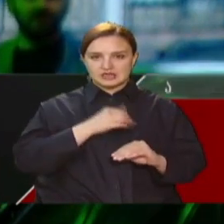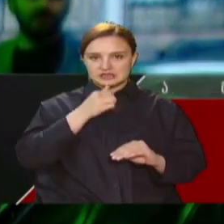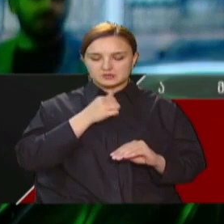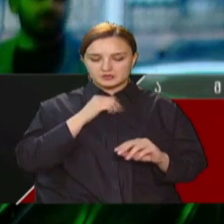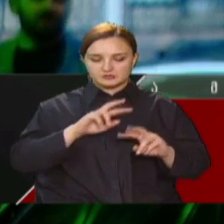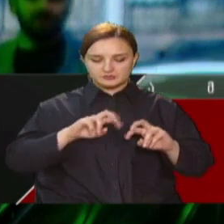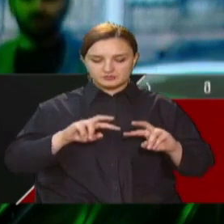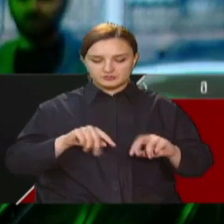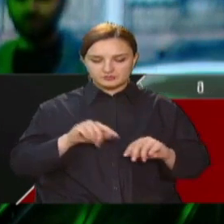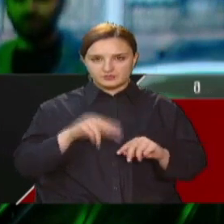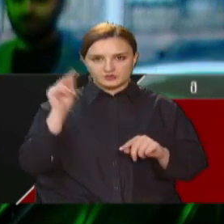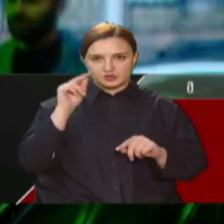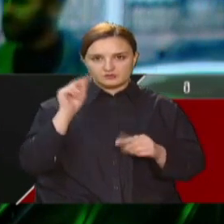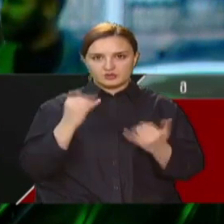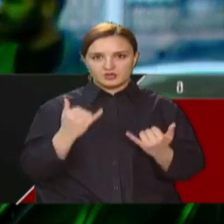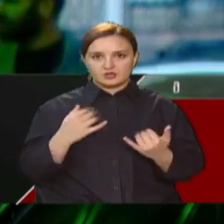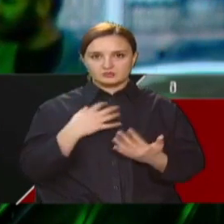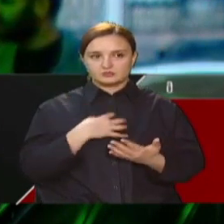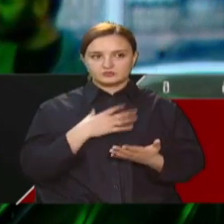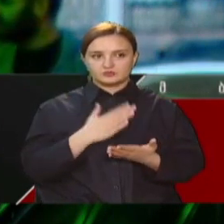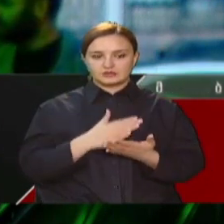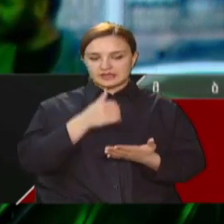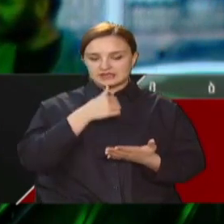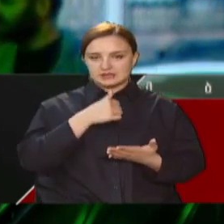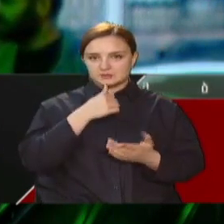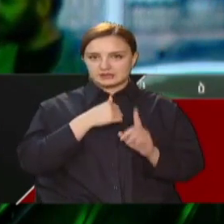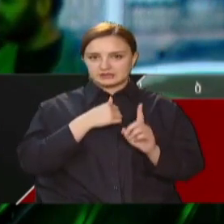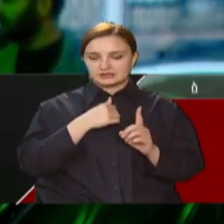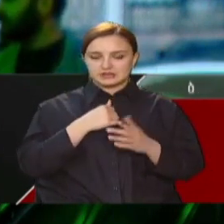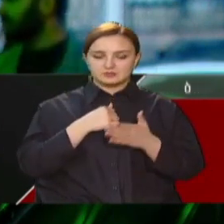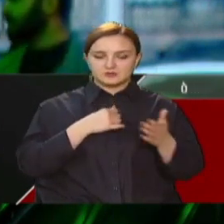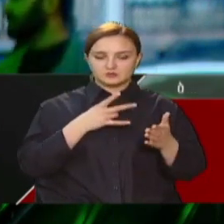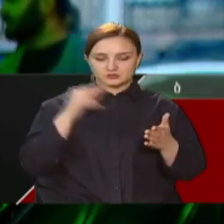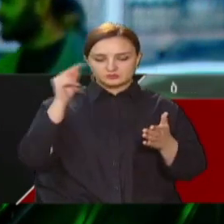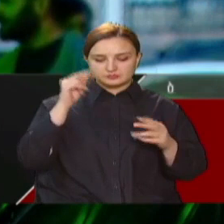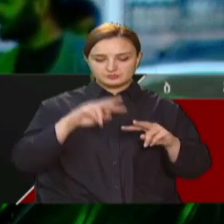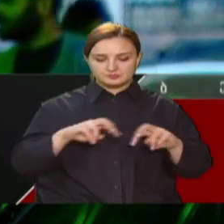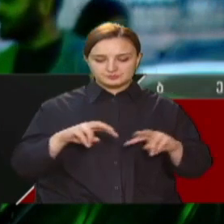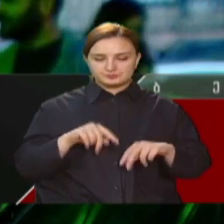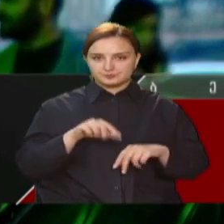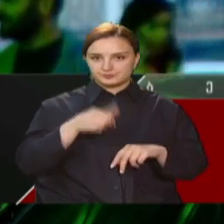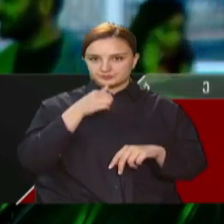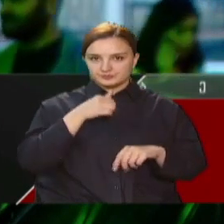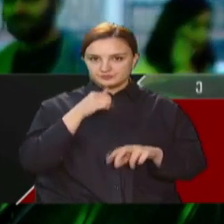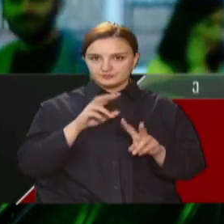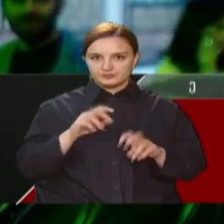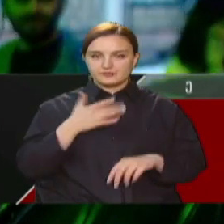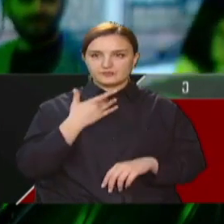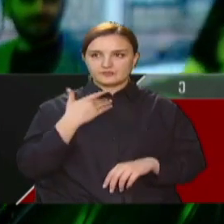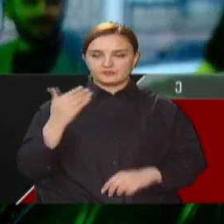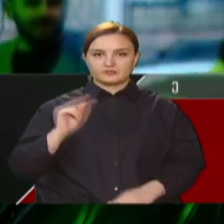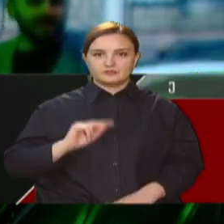დეტალურად შეესწავლათ ჩადრევანი. ახლა მნიშვნელოვანი არის ექსპერტიზა. ერთი მხრივ უნდა შეისწავლონ ის ექსპერტიზა, რომელიც უშუალოდ მერიის